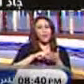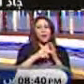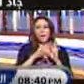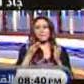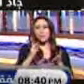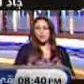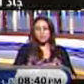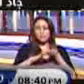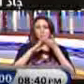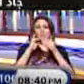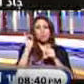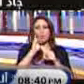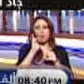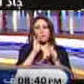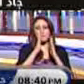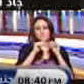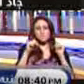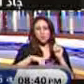مصلحة البلد وما